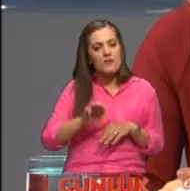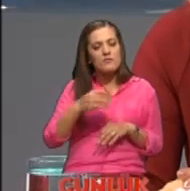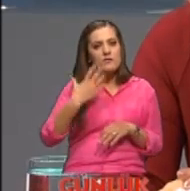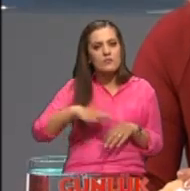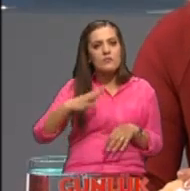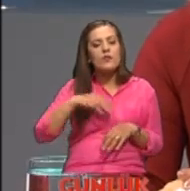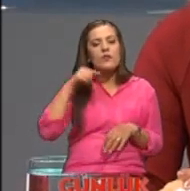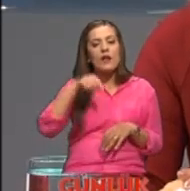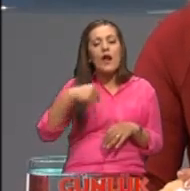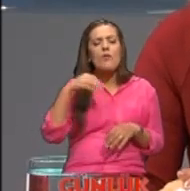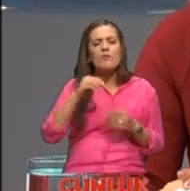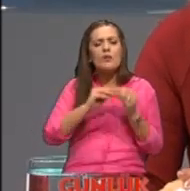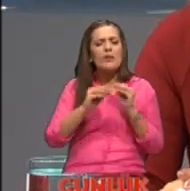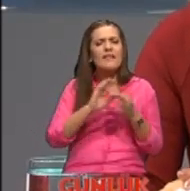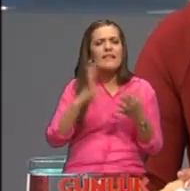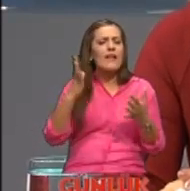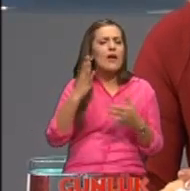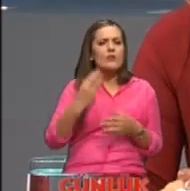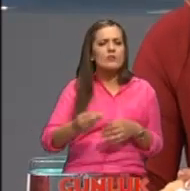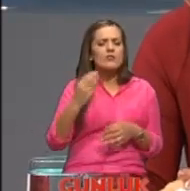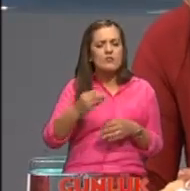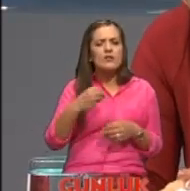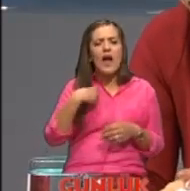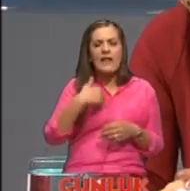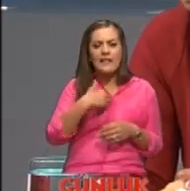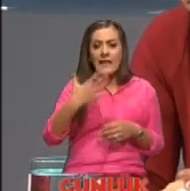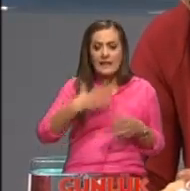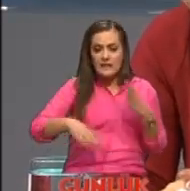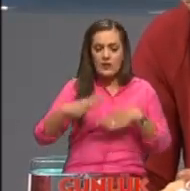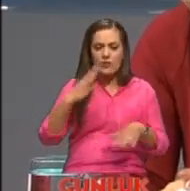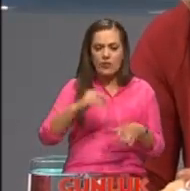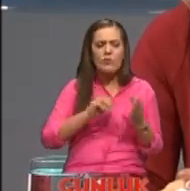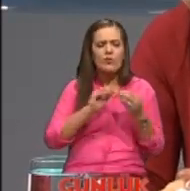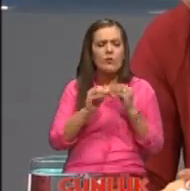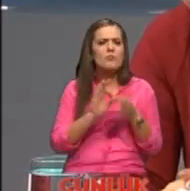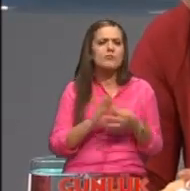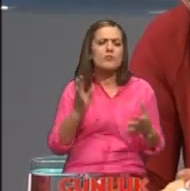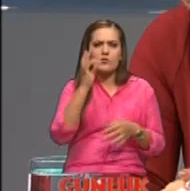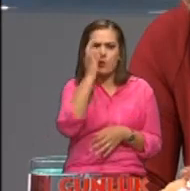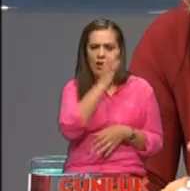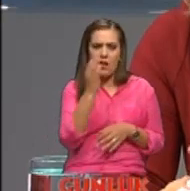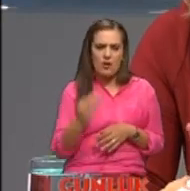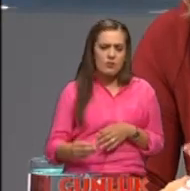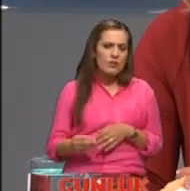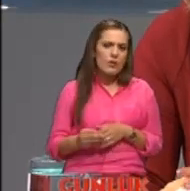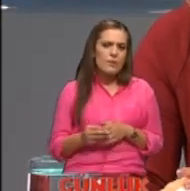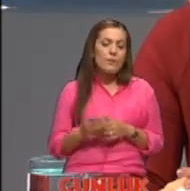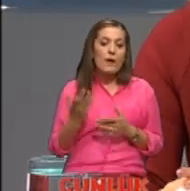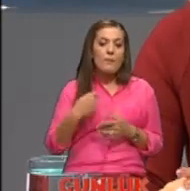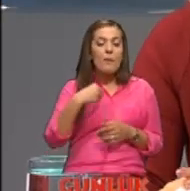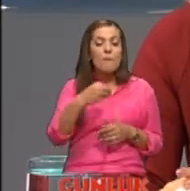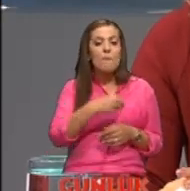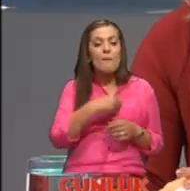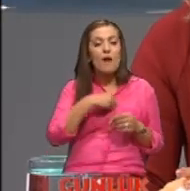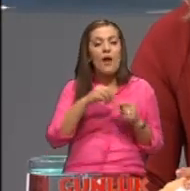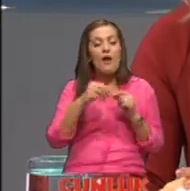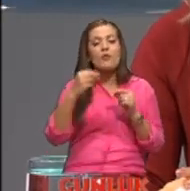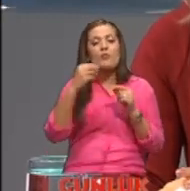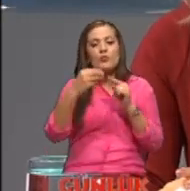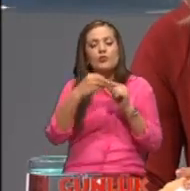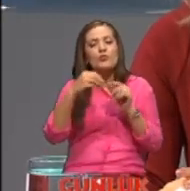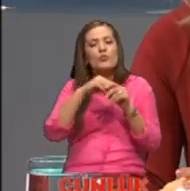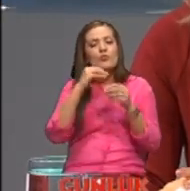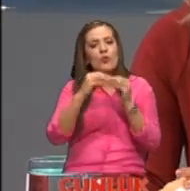olursa olsun anne emzirmeye istekli olduktan sonra problemi çok güzel bir şekilde üstesinden gelebiliyor. Ama bu meme ucu problemi